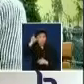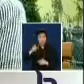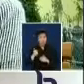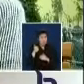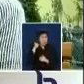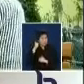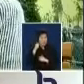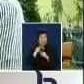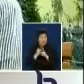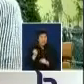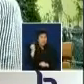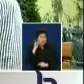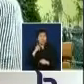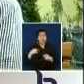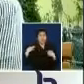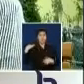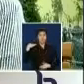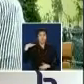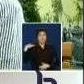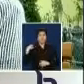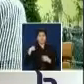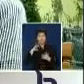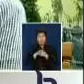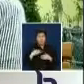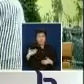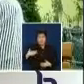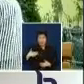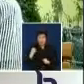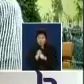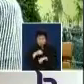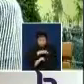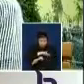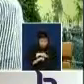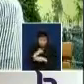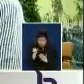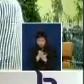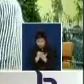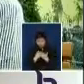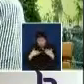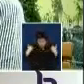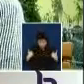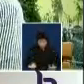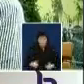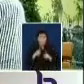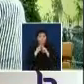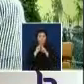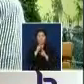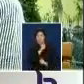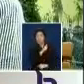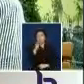นทางด้านของแฟชั่นหรือดีไซน์ต่างๆที่มีชื่อเสียงนักดีไซน์ระดับโลกอยู่ที่นี่ก็แน่นอนค่ะวันนี้เรา